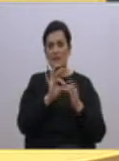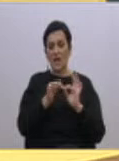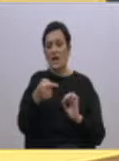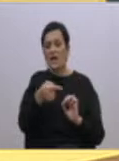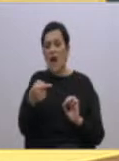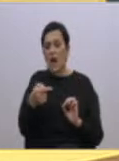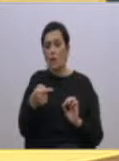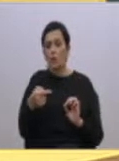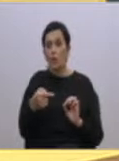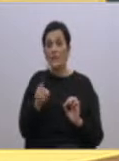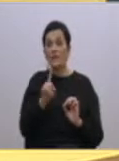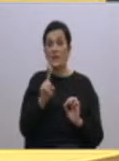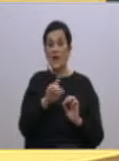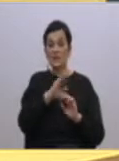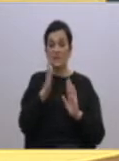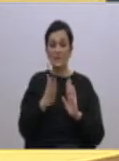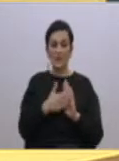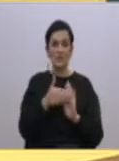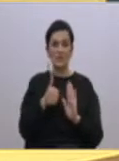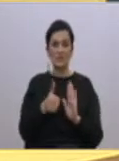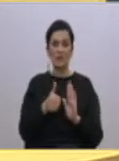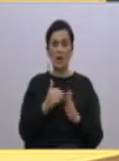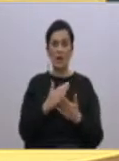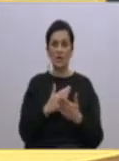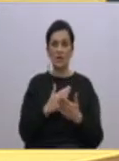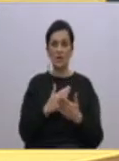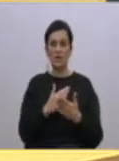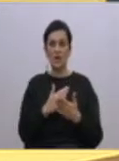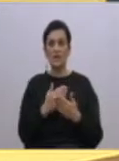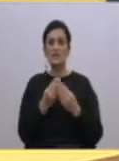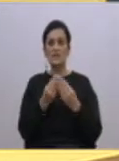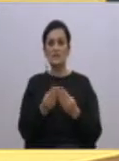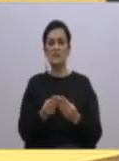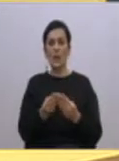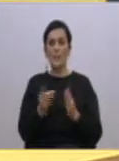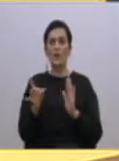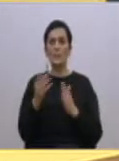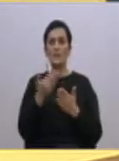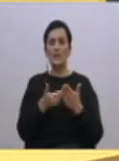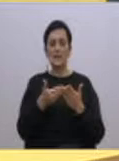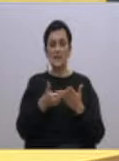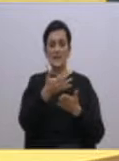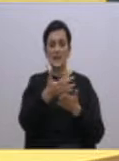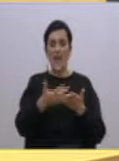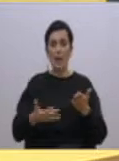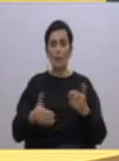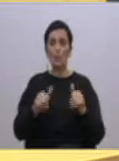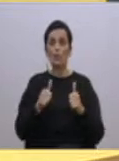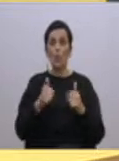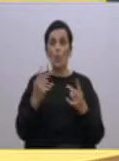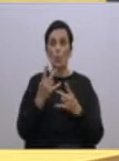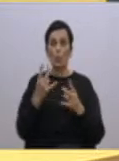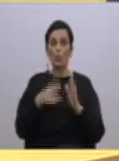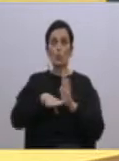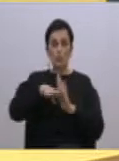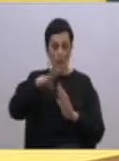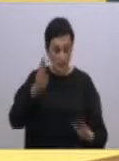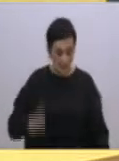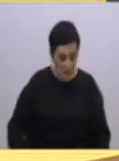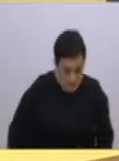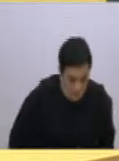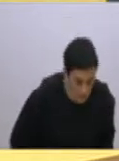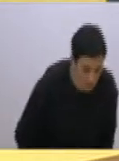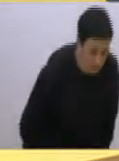და რაც ყველაზე კარგია, წარმოდგენილი იქნა რეკომენდაციები, თუ როგორ უნდა გავხდეთ უკეთესები, როგორ